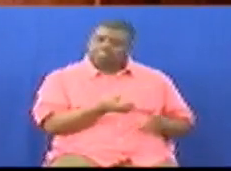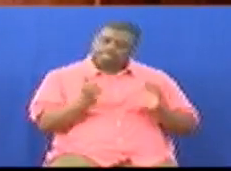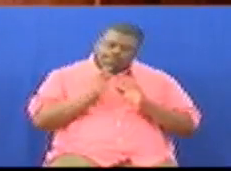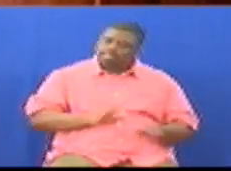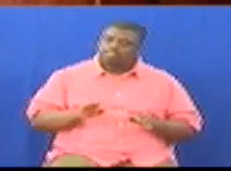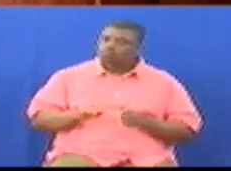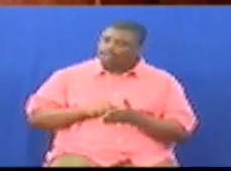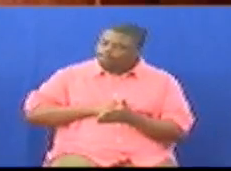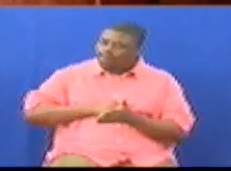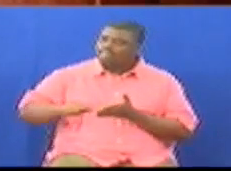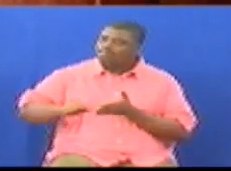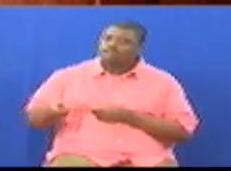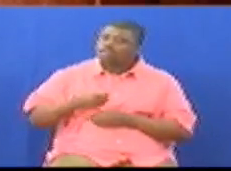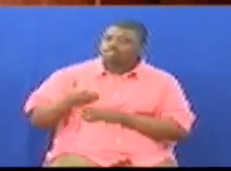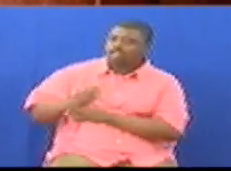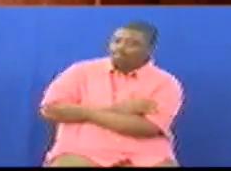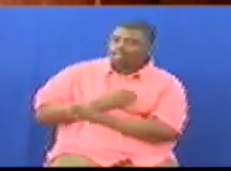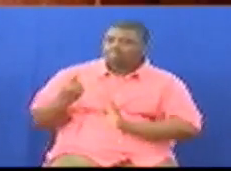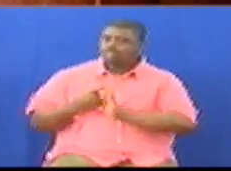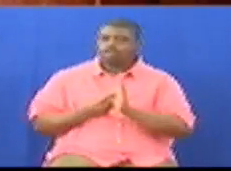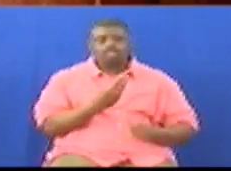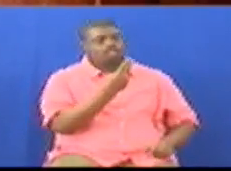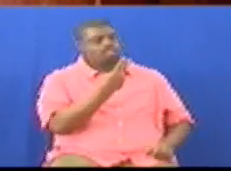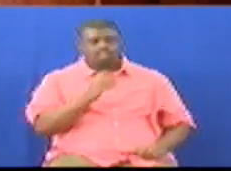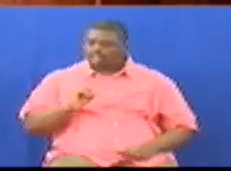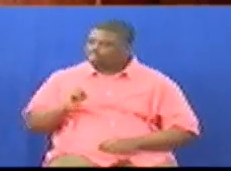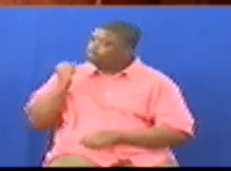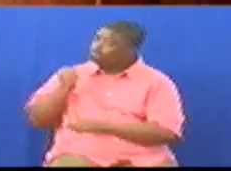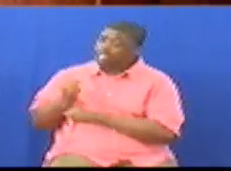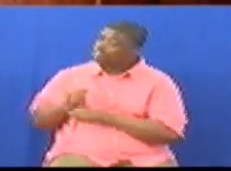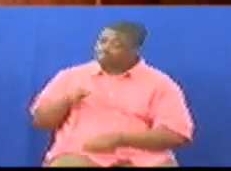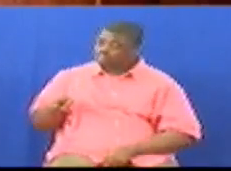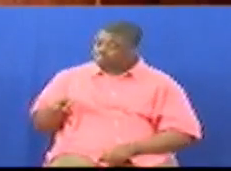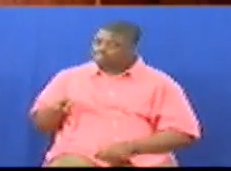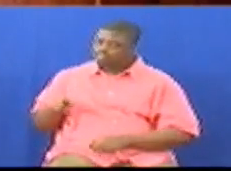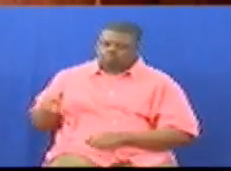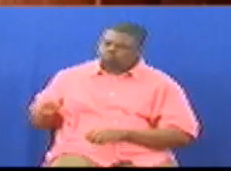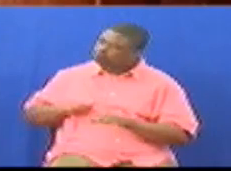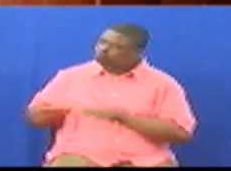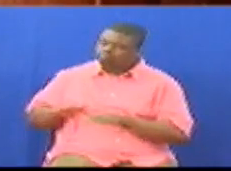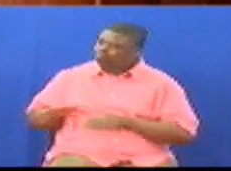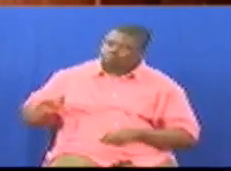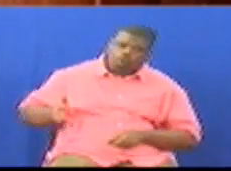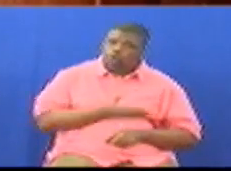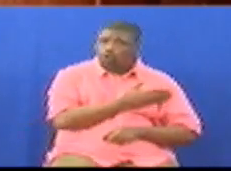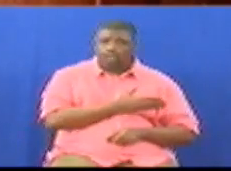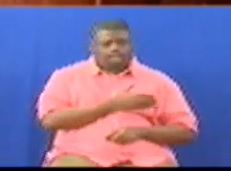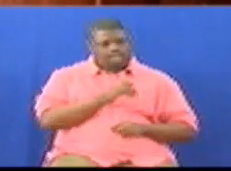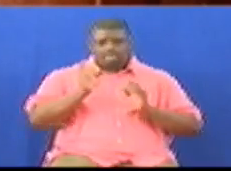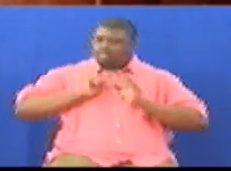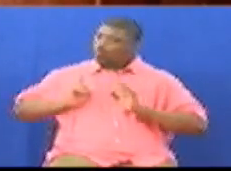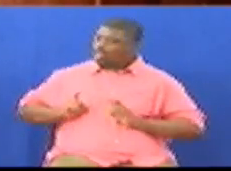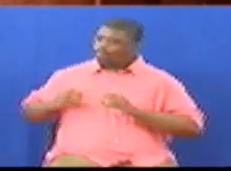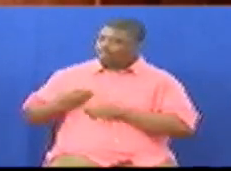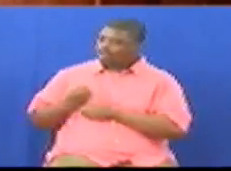kabla ya tarehe 30 Mei 2020. Hatua hiyo itasaidia kuondoa usumbufu ambao madiwani wanaweza kukumbana nao kutoka kwenye